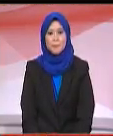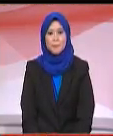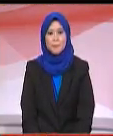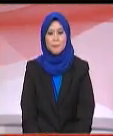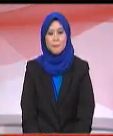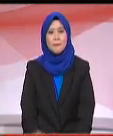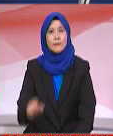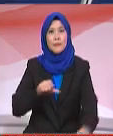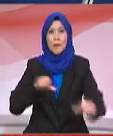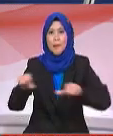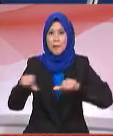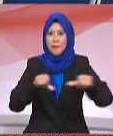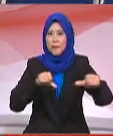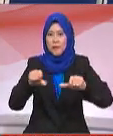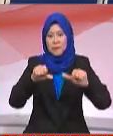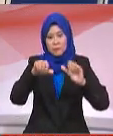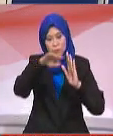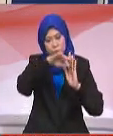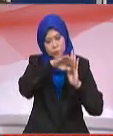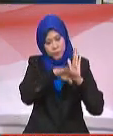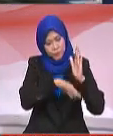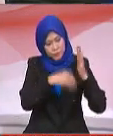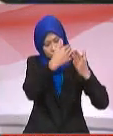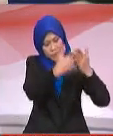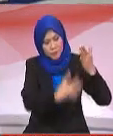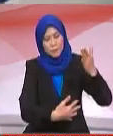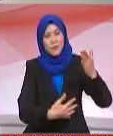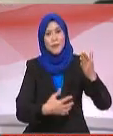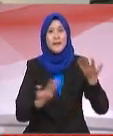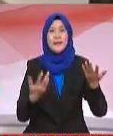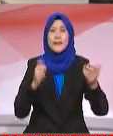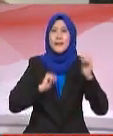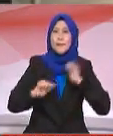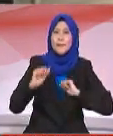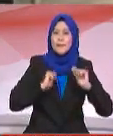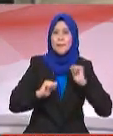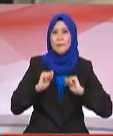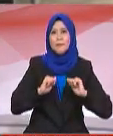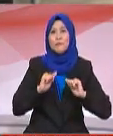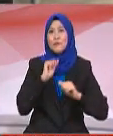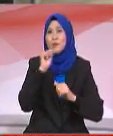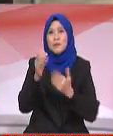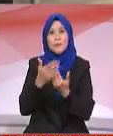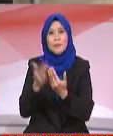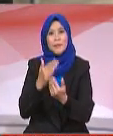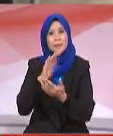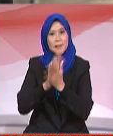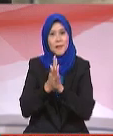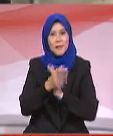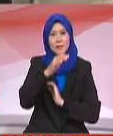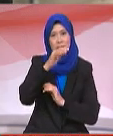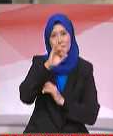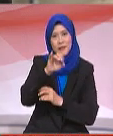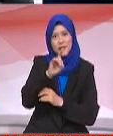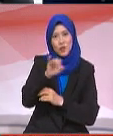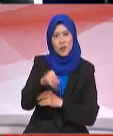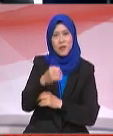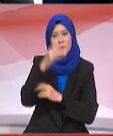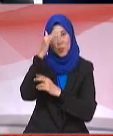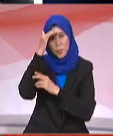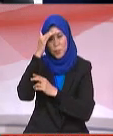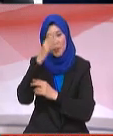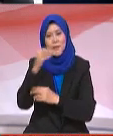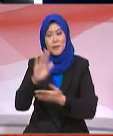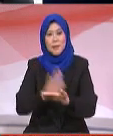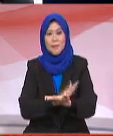Antara aktiviti menarik yang diadakan seperti sketsa bukan mudah jadi DJ Johor FM selain pertandingan nyanyi